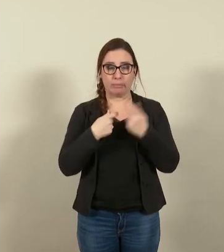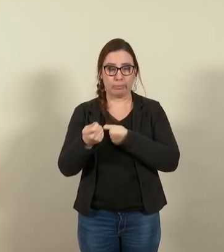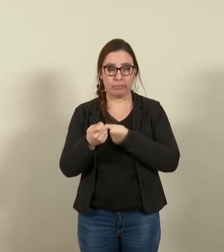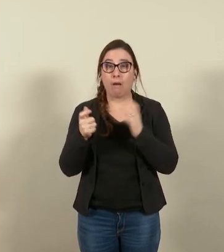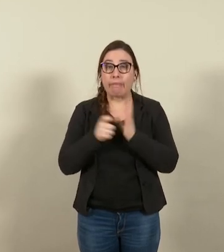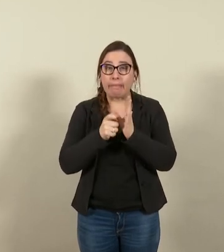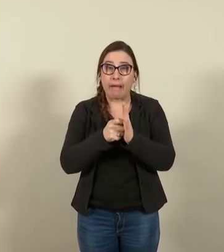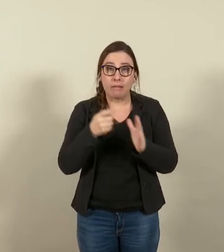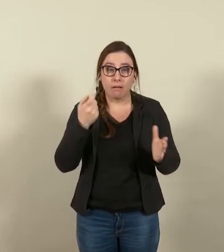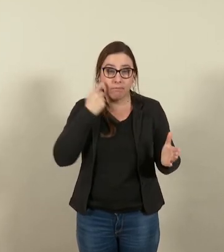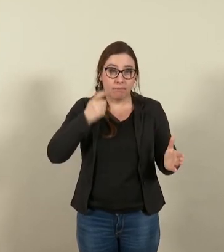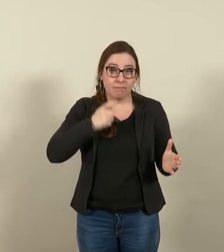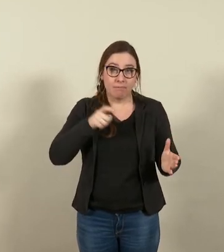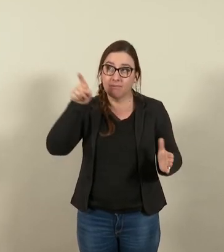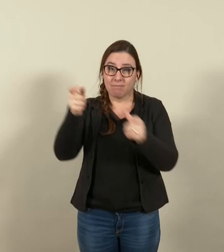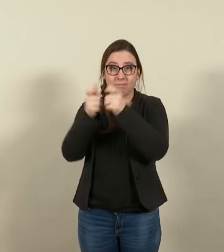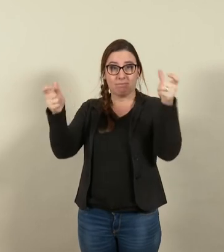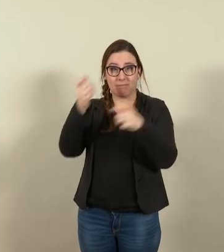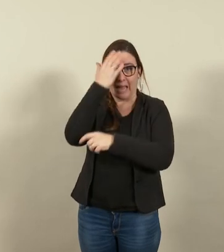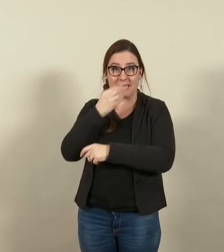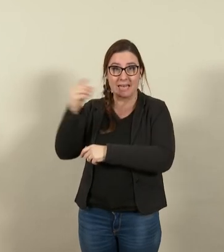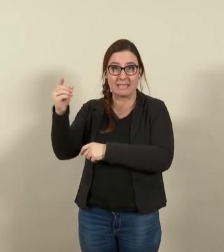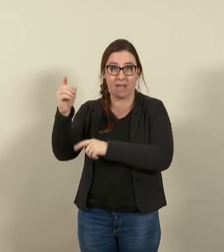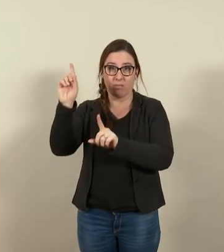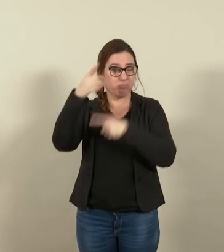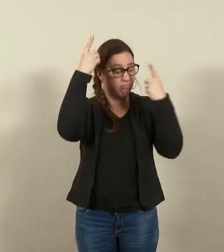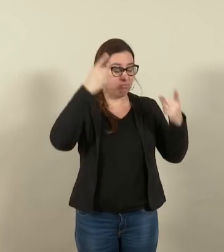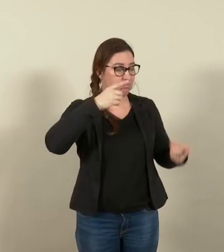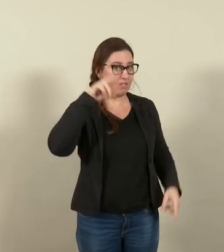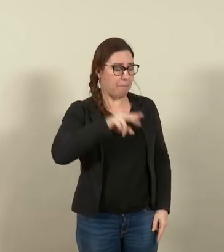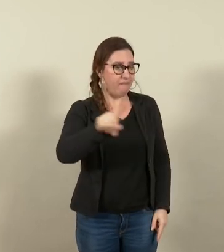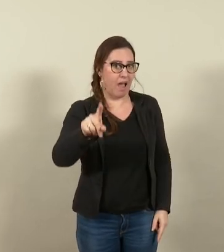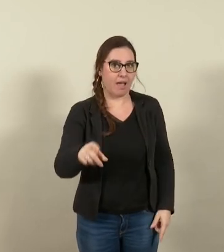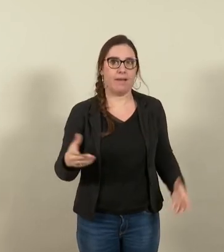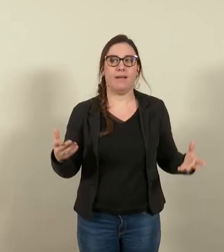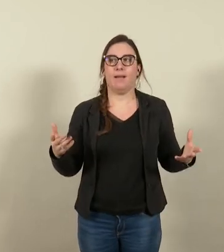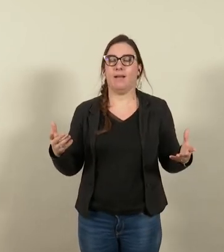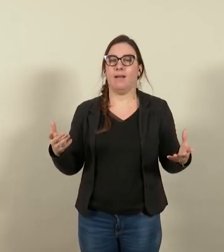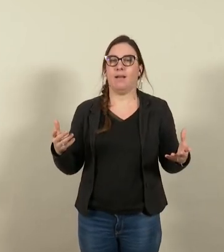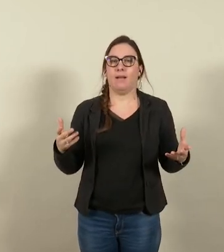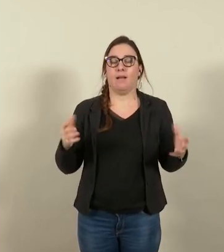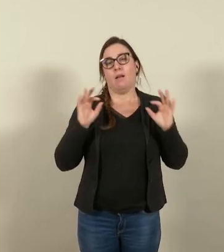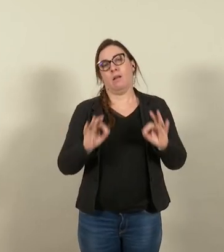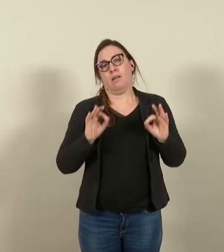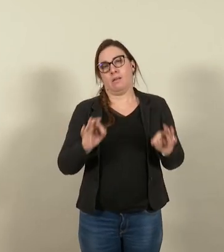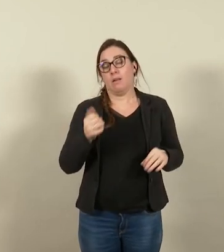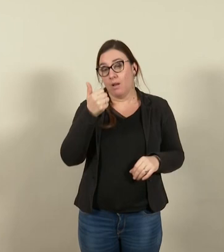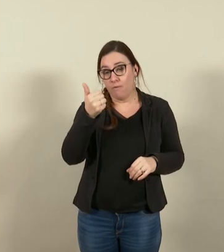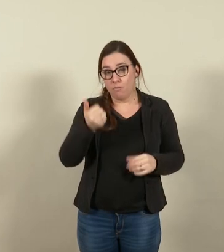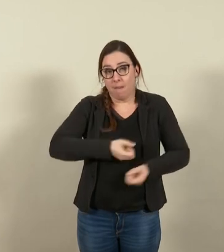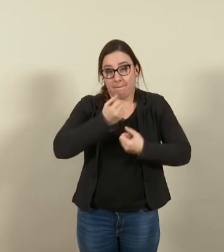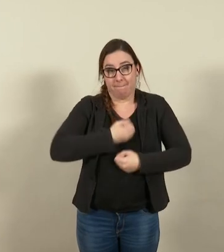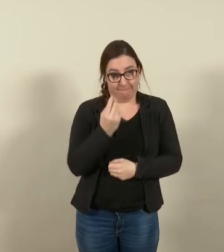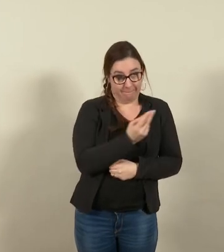l'avez vu la SNCF à de principe parce que vous l'avez d'ailleurs souligné dans vos